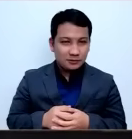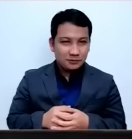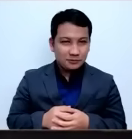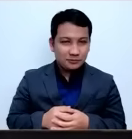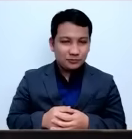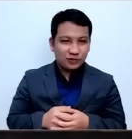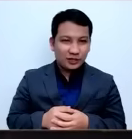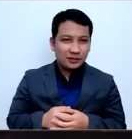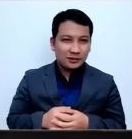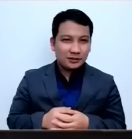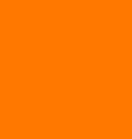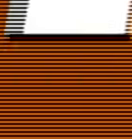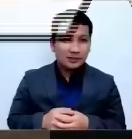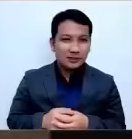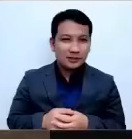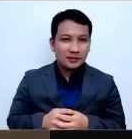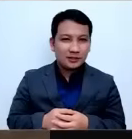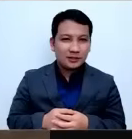way.